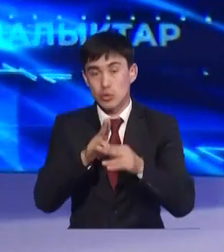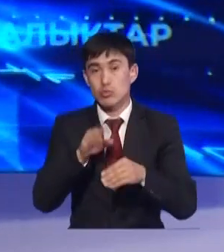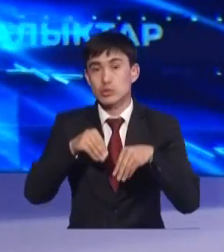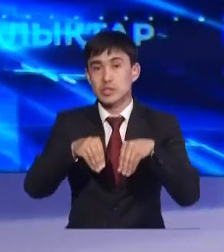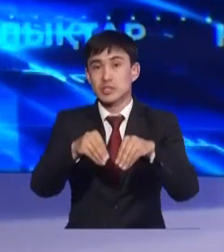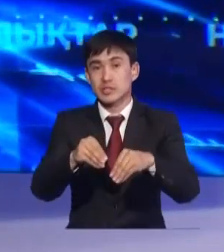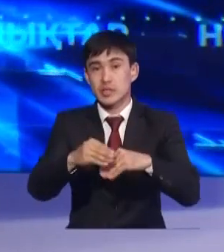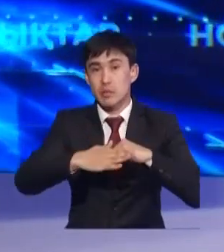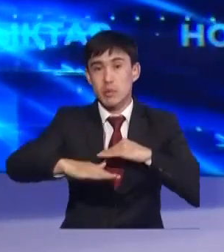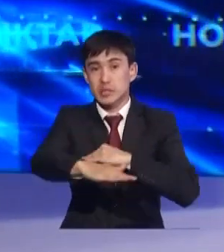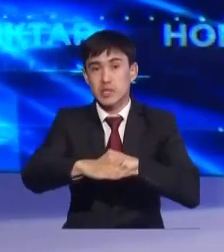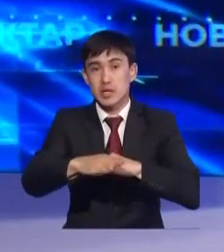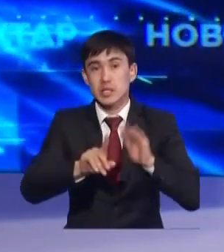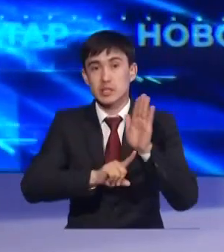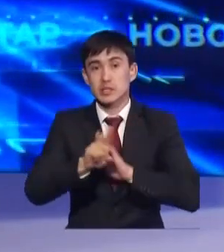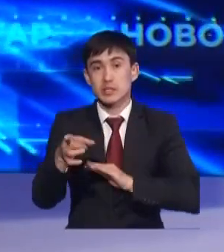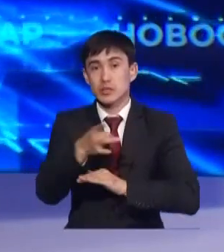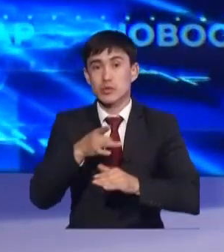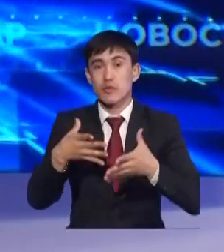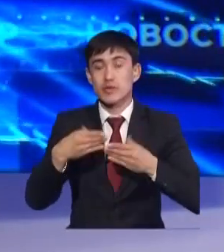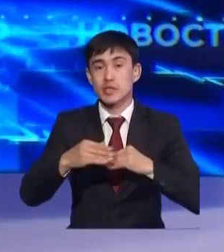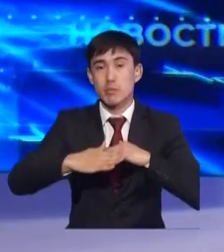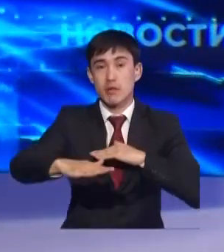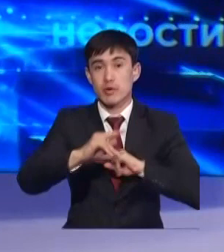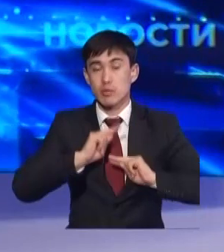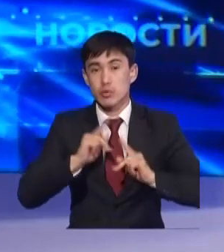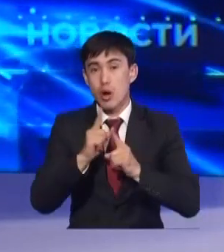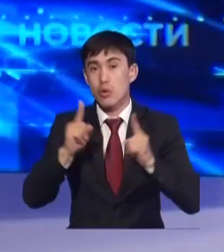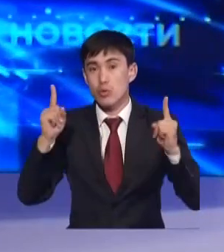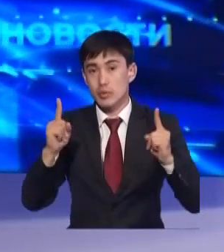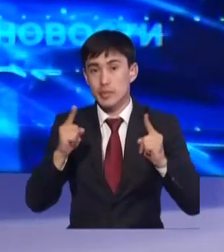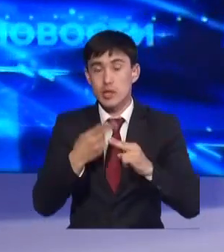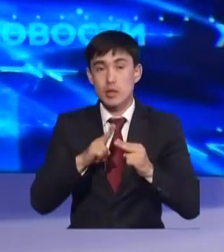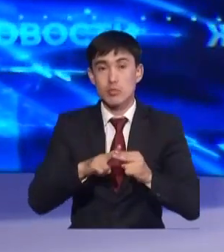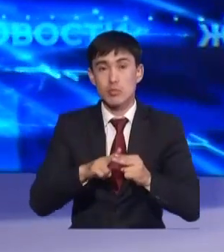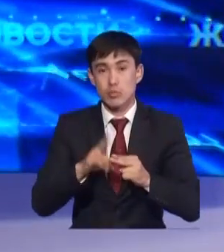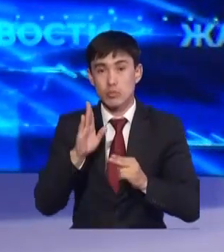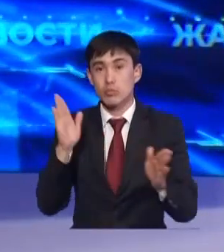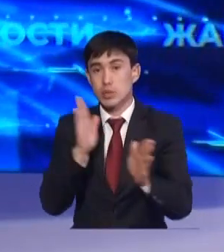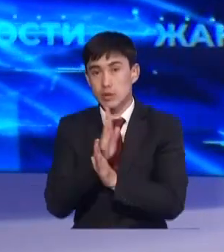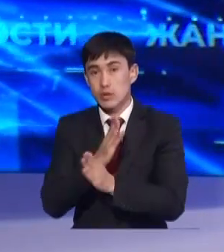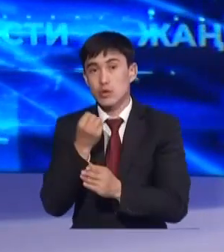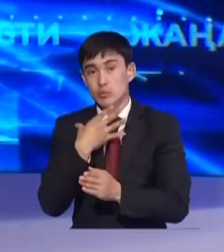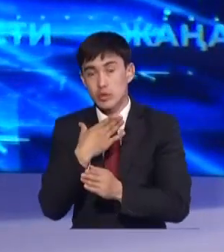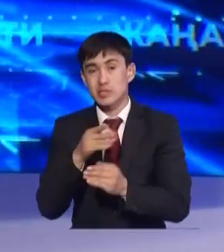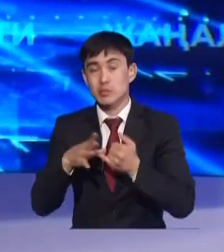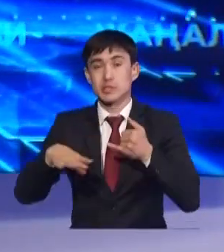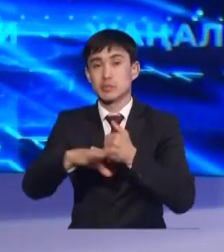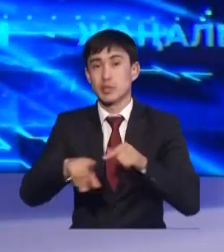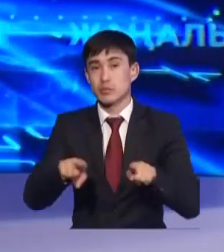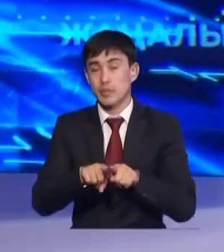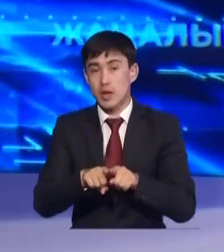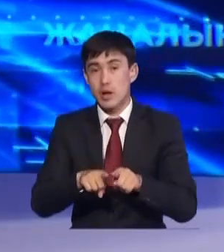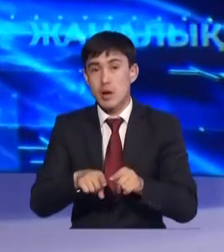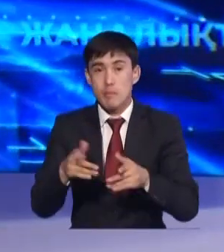засеяны пашни в рамках стартовав в регионе весенне полевых работ огромен этому благоволит и погода и сама Земля